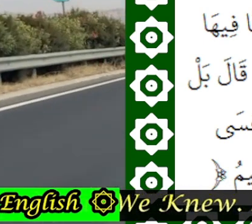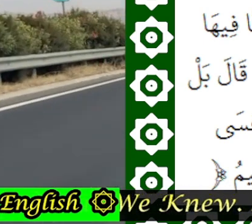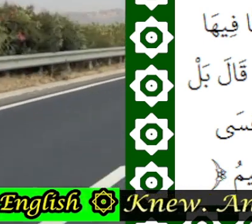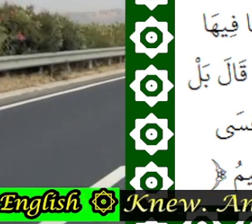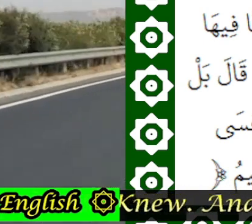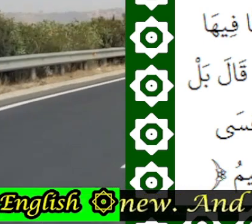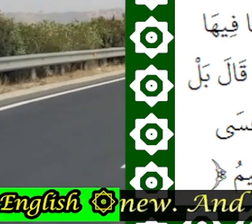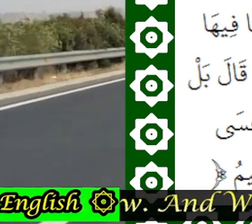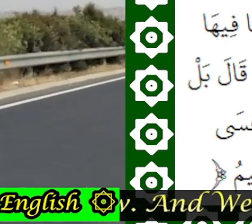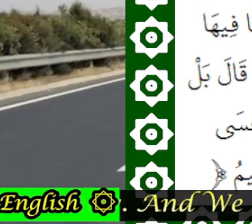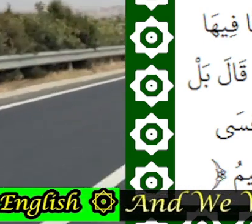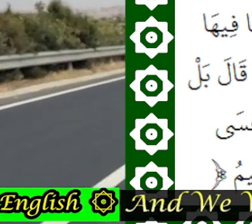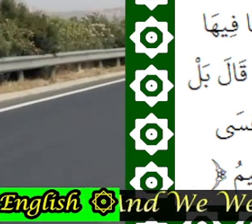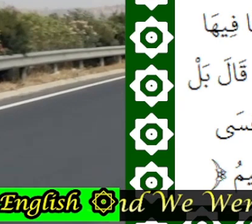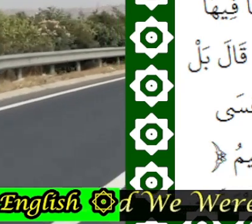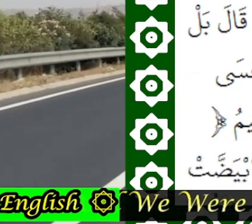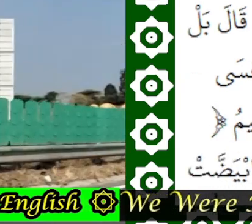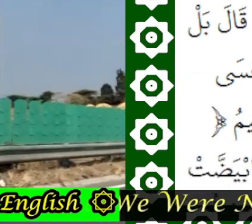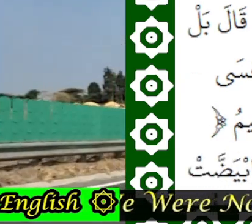نتلق بأننا